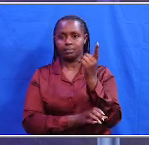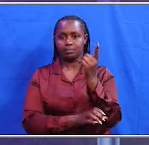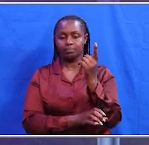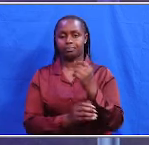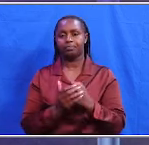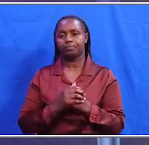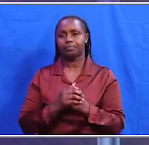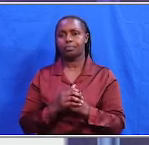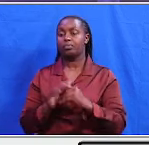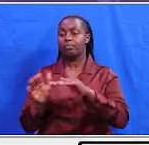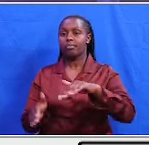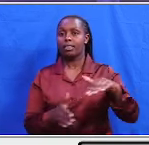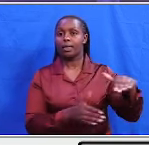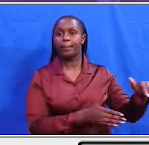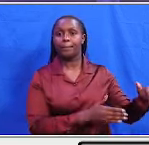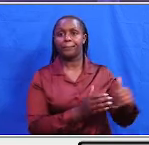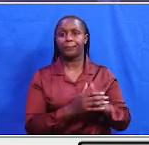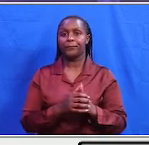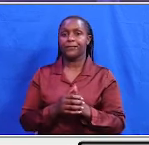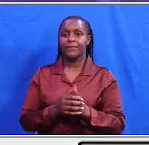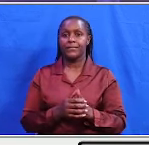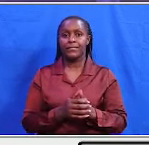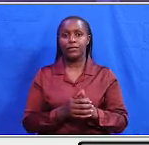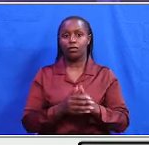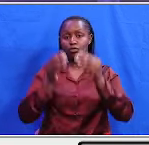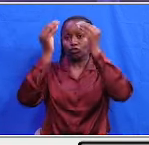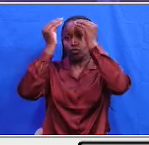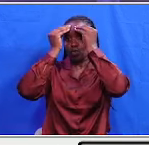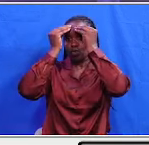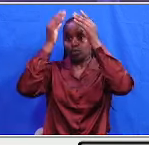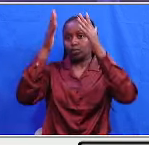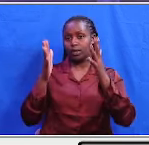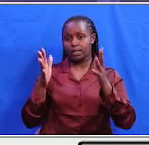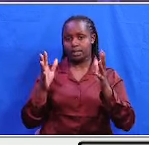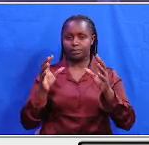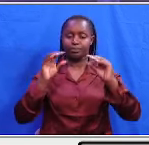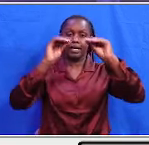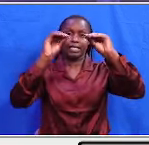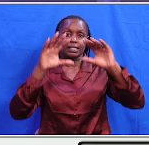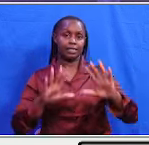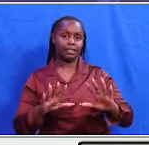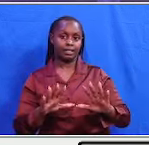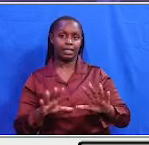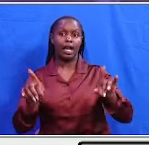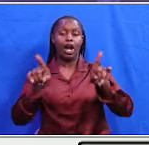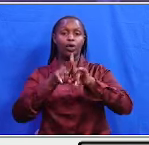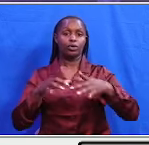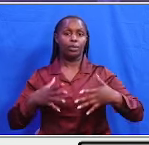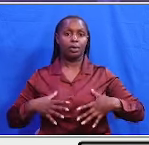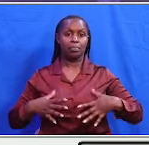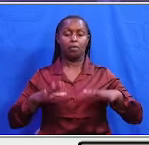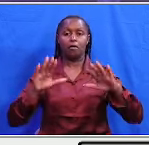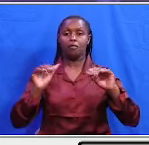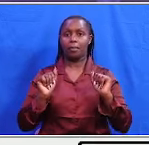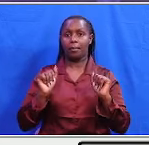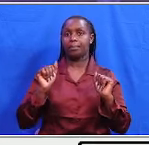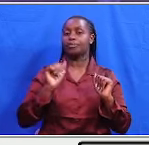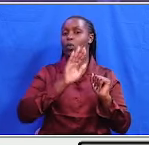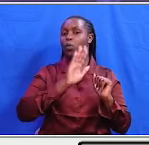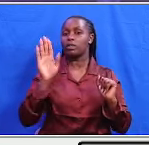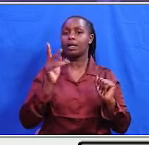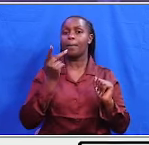Mengine sasa ambapo hatma ya wanafunzi, walimu na wenyeji wa eneo la Omboliona katika mpaka wa kaunti za Pokot Magharibi na